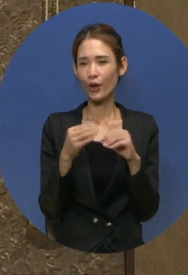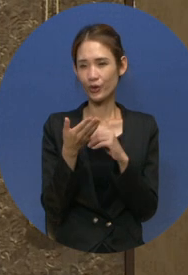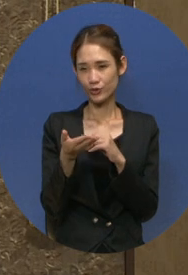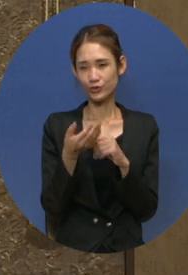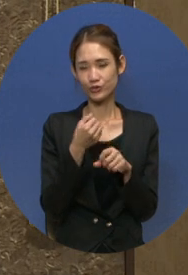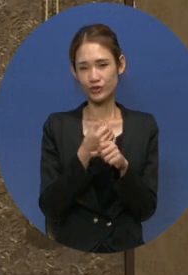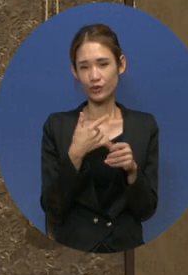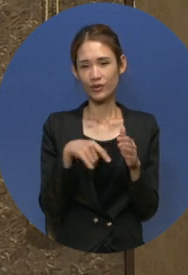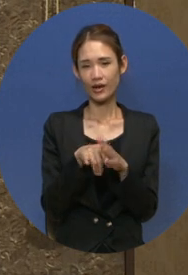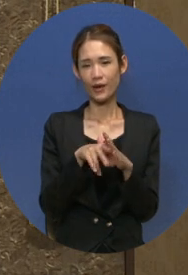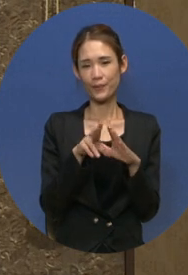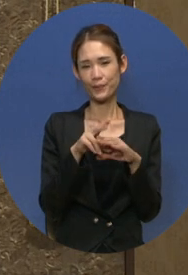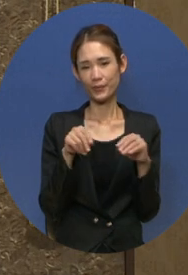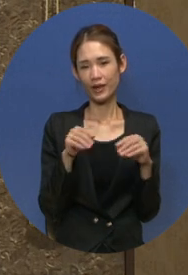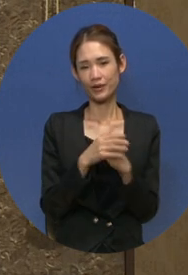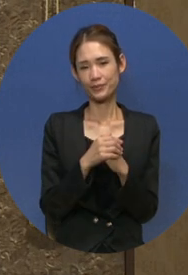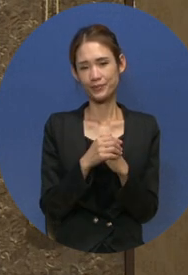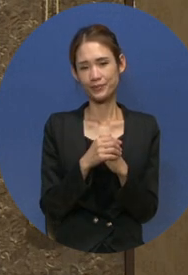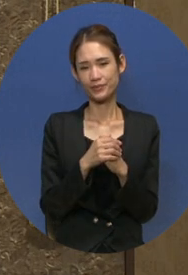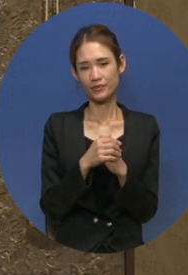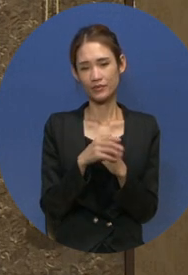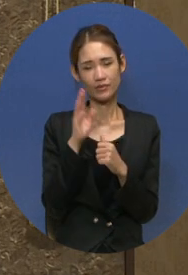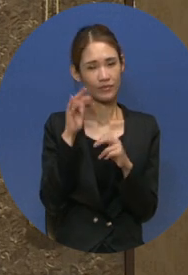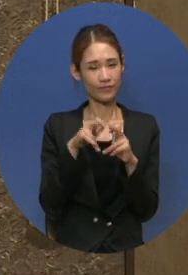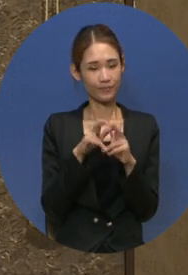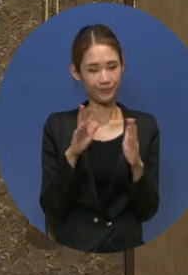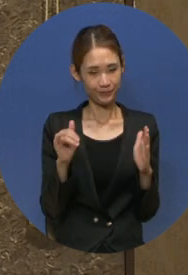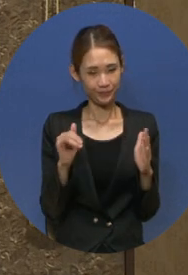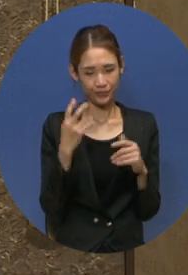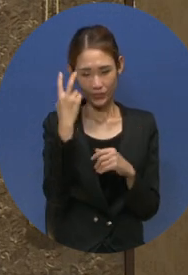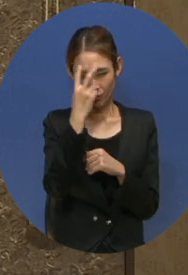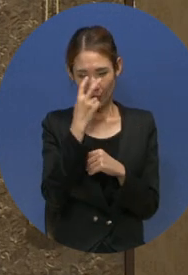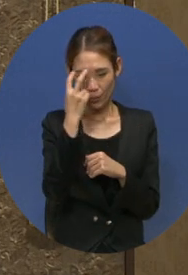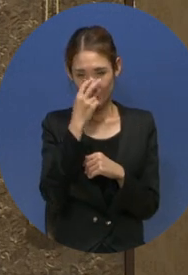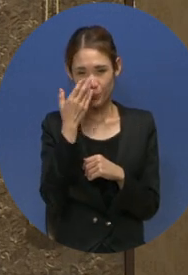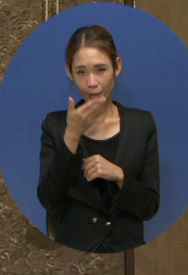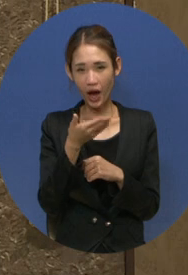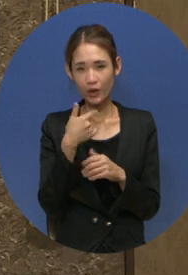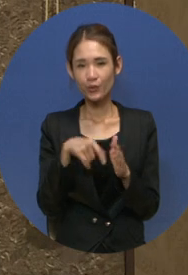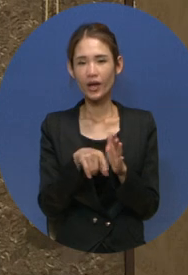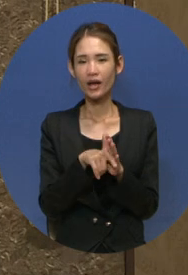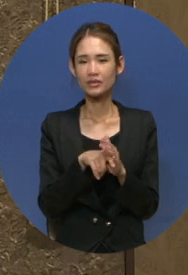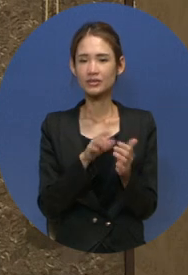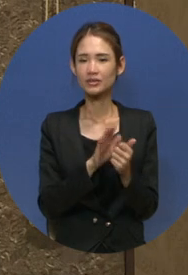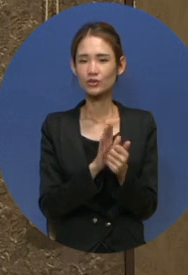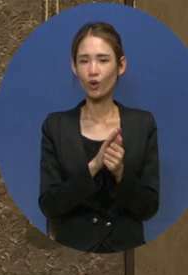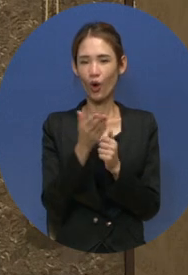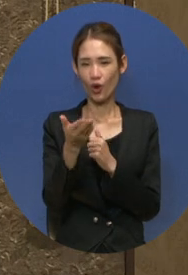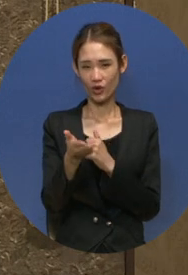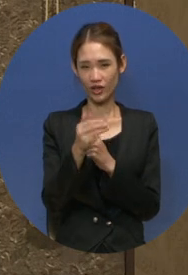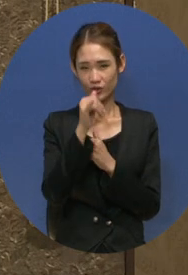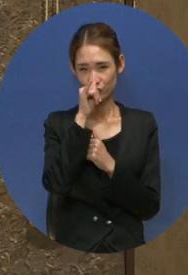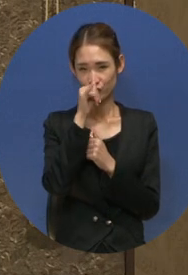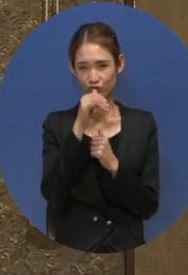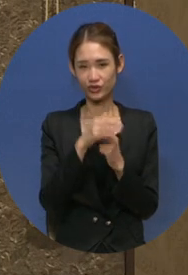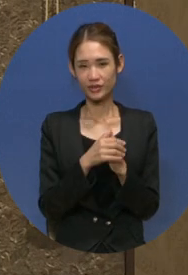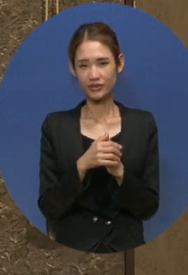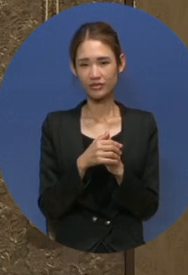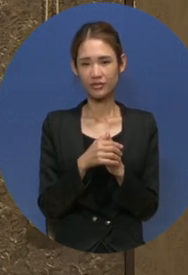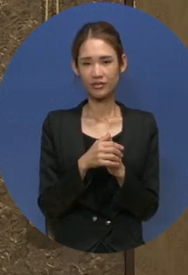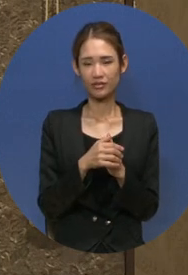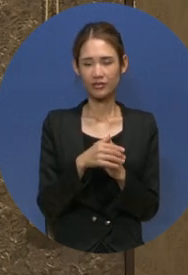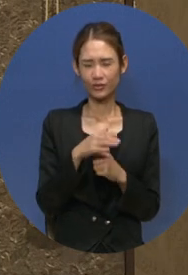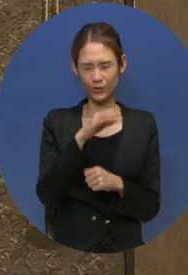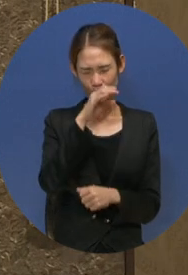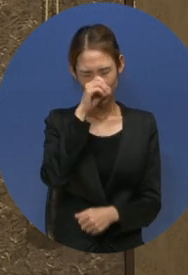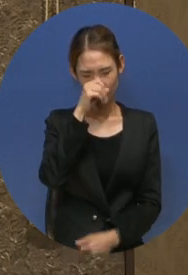방식으로 이 사업이 진행이 되는 거예요. 그래서 이제는 이 장애인 가족 돌볼 수 있는 그 비용까지 지불해 이렇게 지급해 드리는. 예, 우리나라 아주